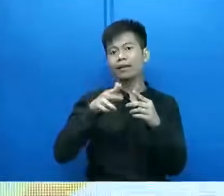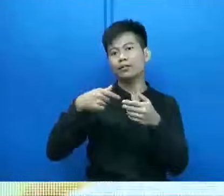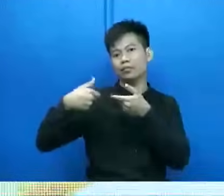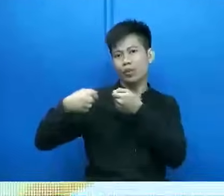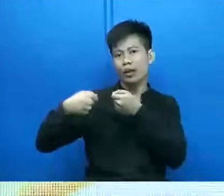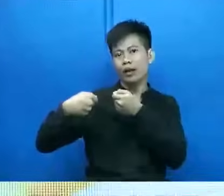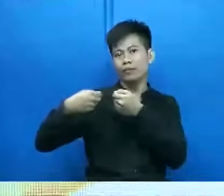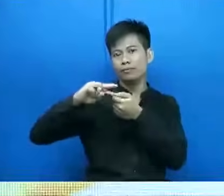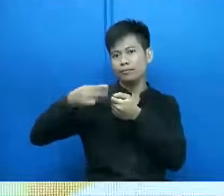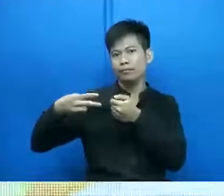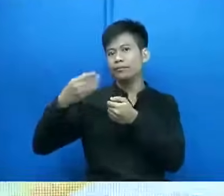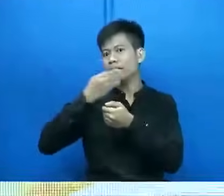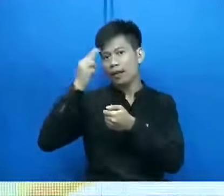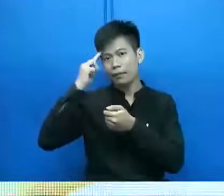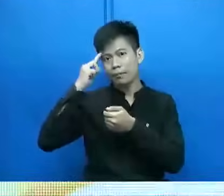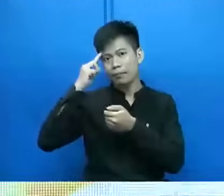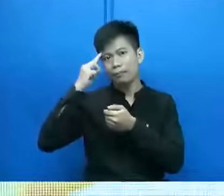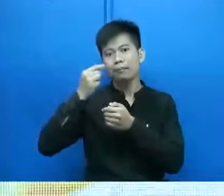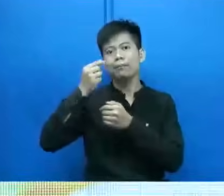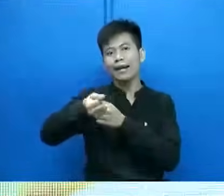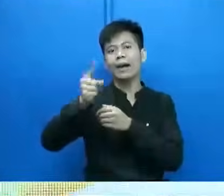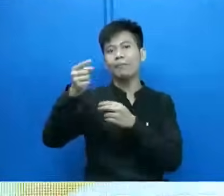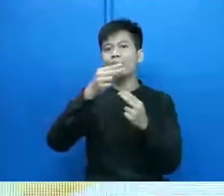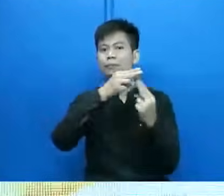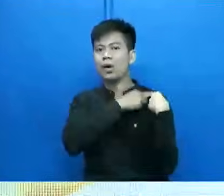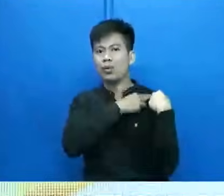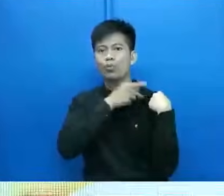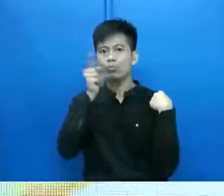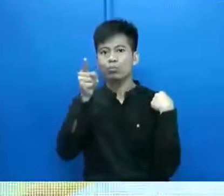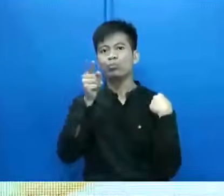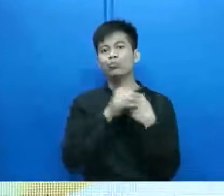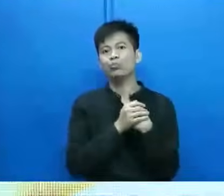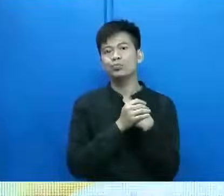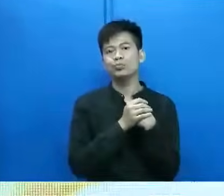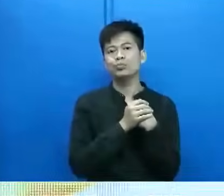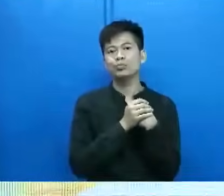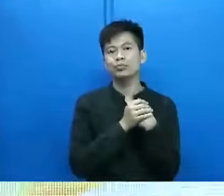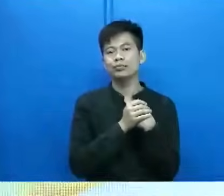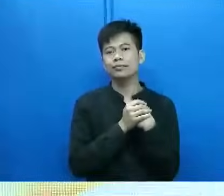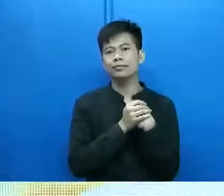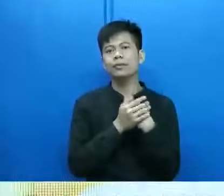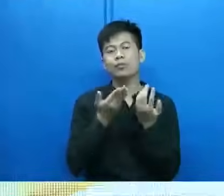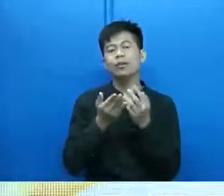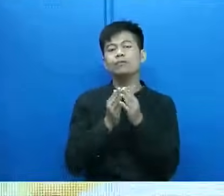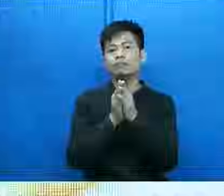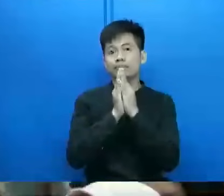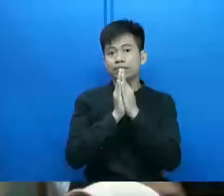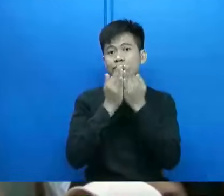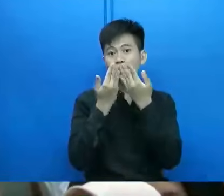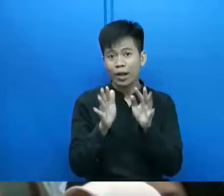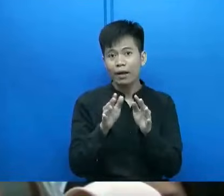kontak, diterjemahkan ke dalam bahasa Arab, biayanya kita yang tanggung. Ya, dan siapkan kemungkinan besar ba'da Idul Fitri Anda akan